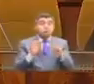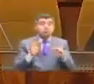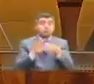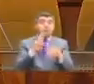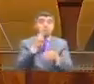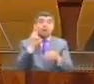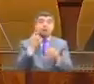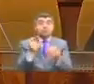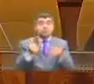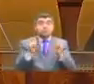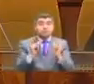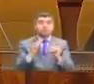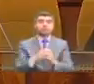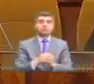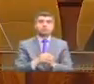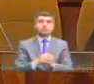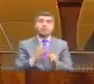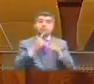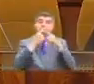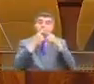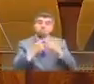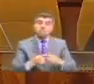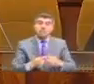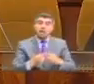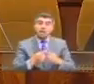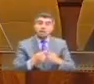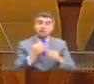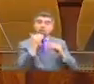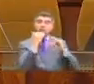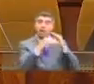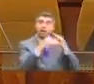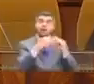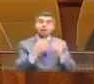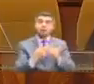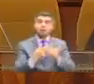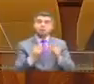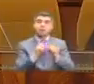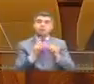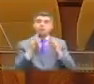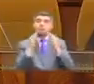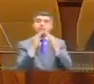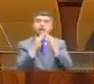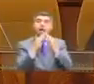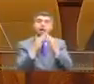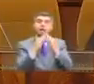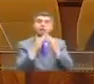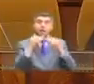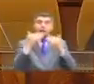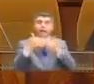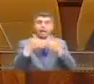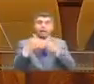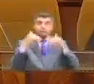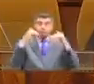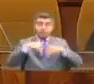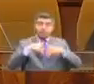انه هناك ميزانيه رصدت الى الدور الايله للسقوط لمدينه ساله وكذلك مدينه